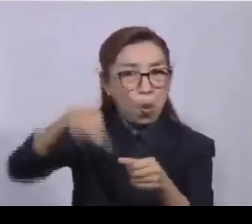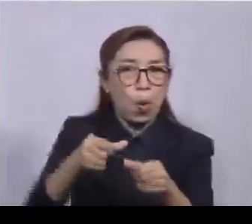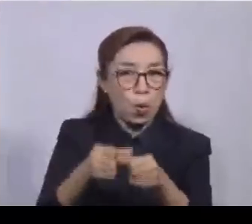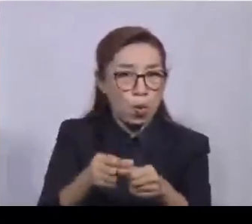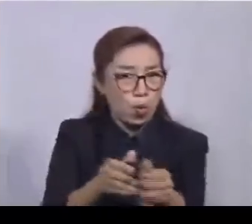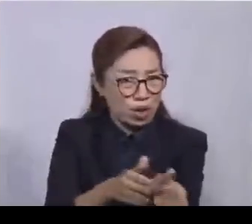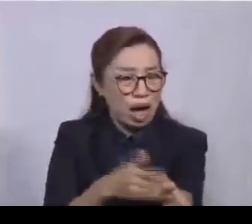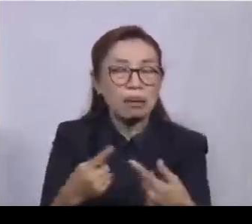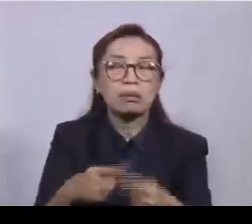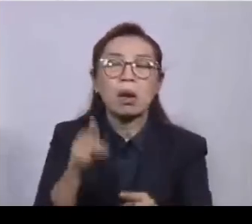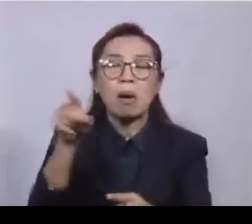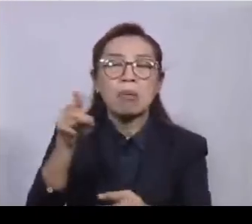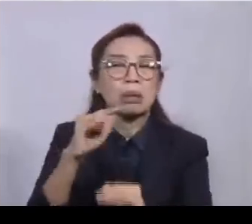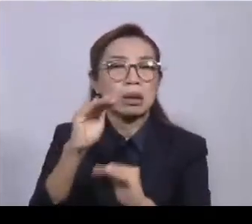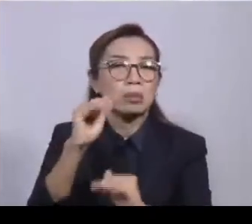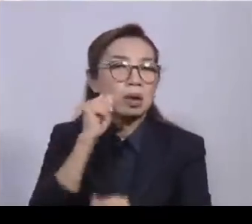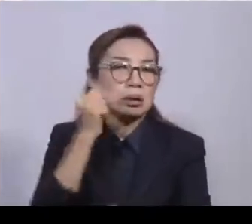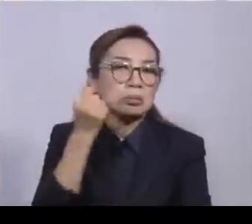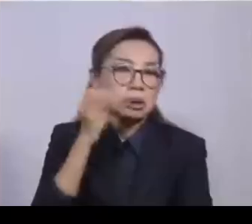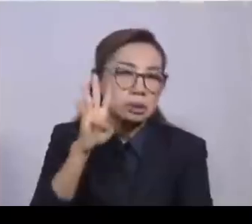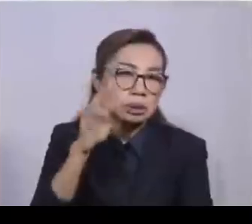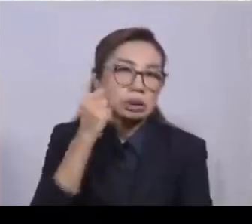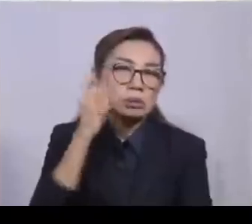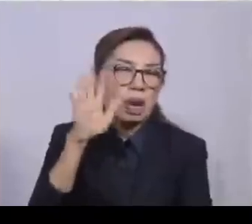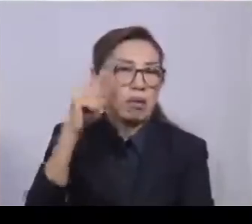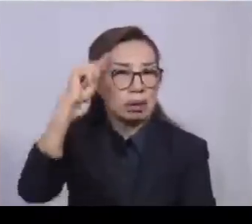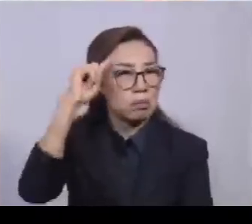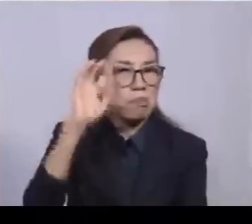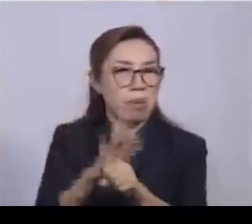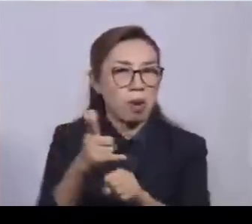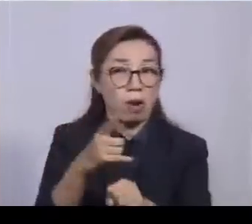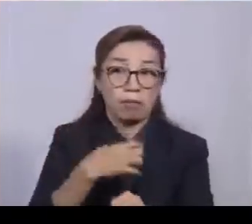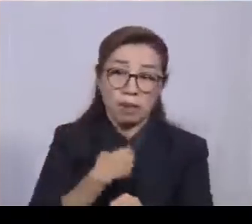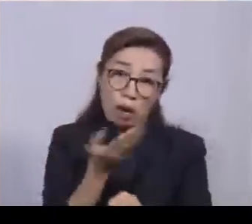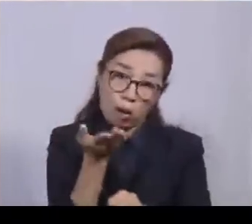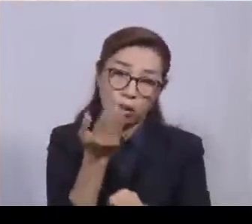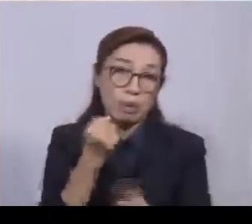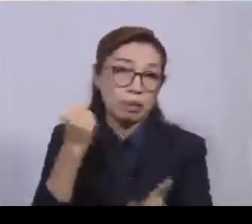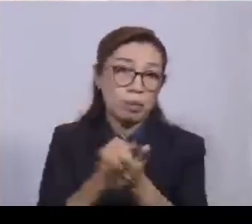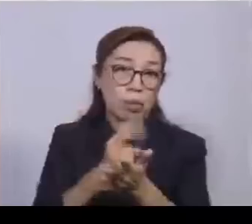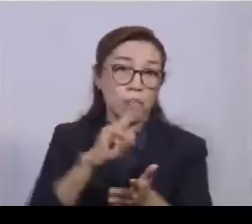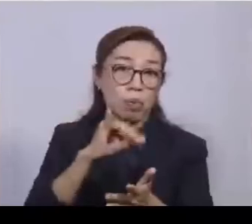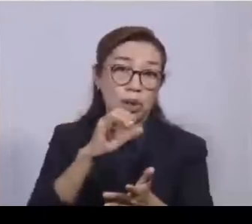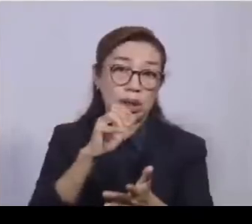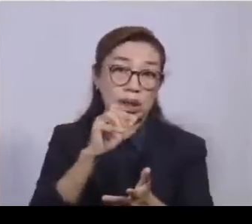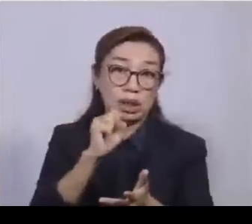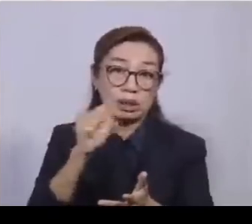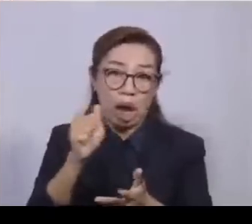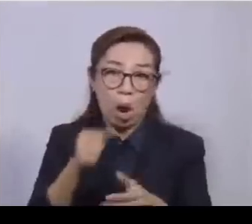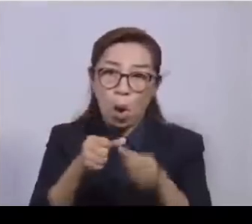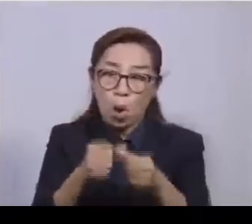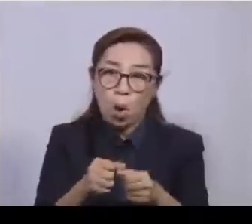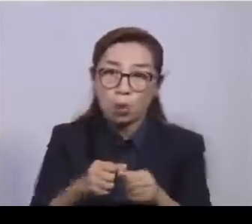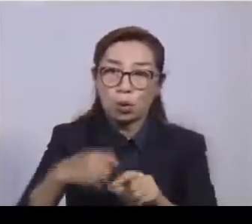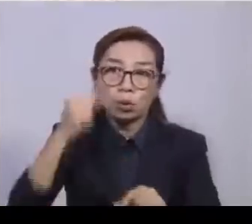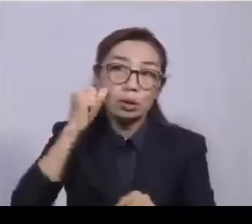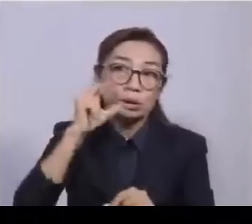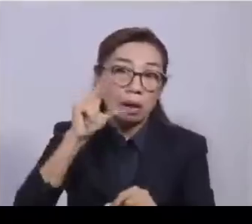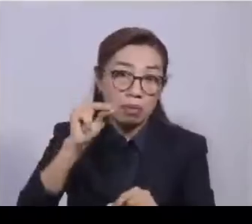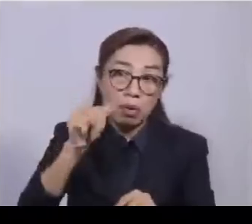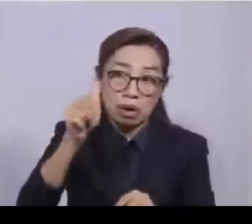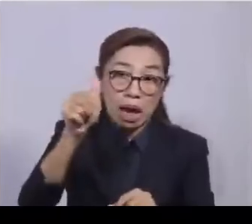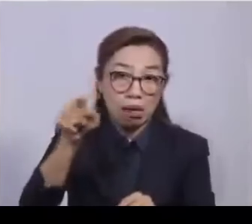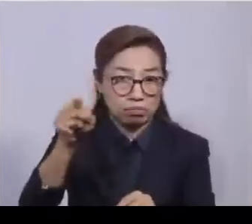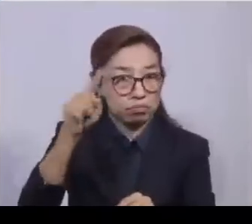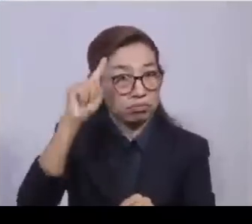วีซ่าให้ประมาณ 14-15วันเนี่ยมันจะไม่เพียงพอเป็นไปได้หรือไม่ว่าถ้าขยายไปถึง 30วันเนี่ยจะเป็นการเชิญชวนแล้วก็ดึง